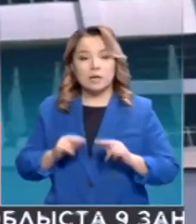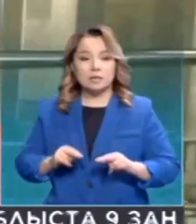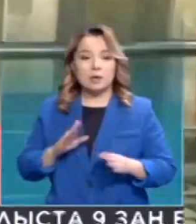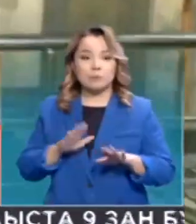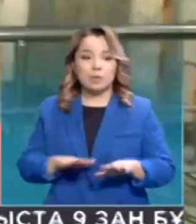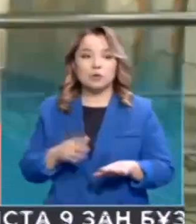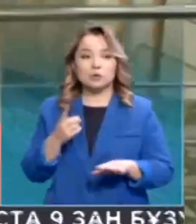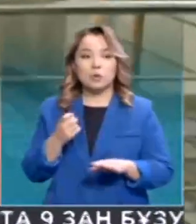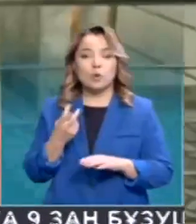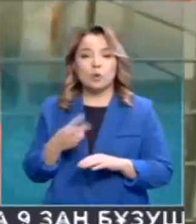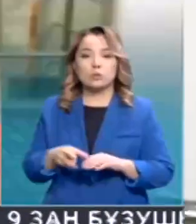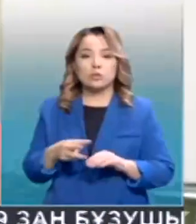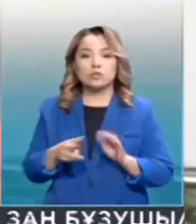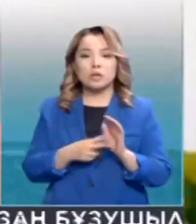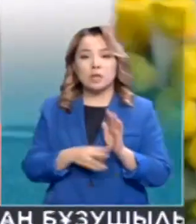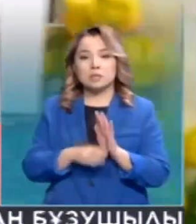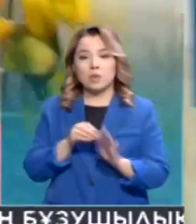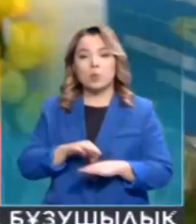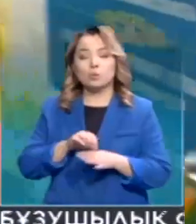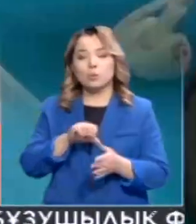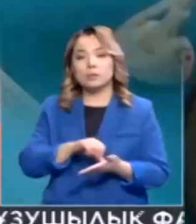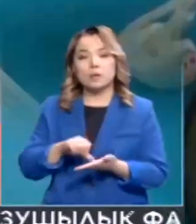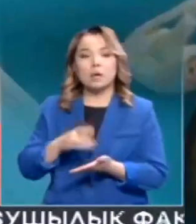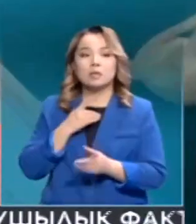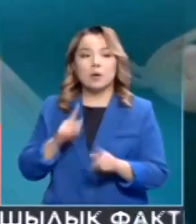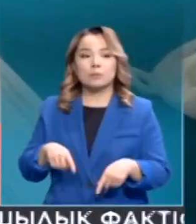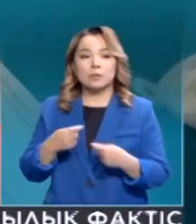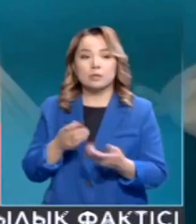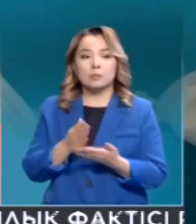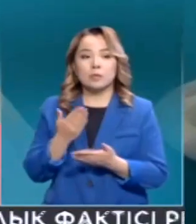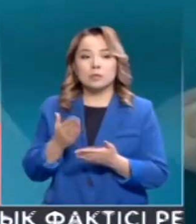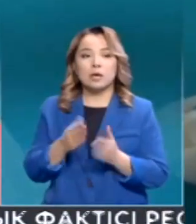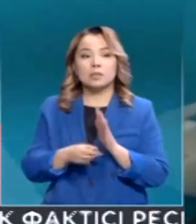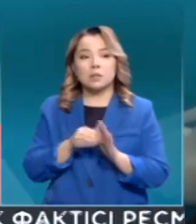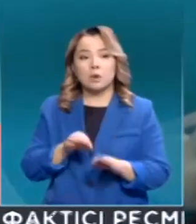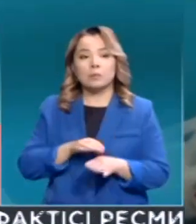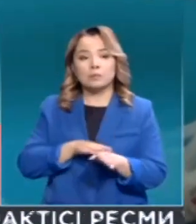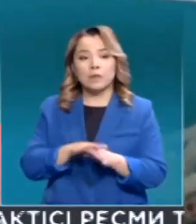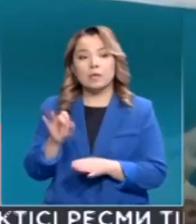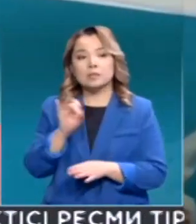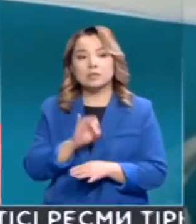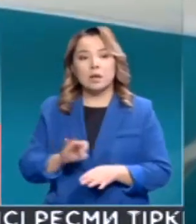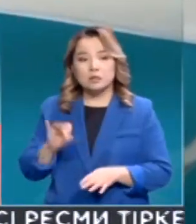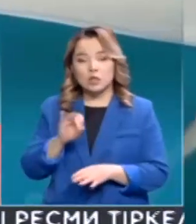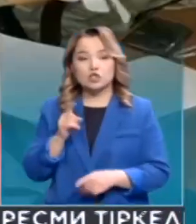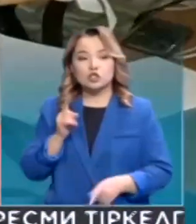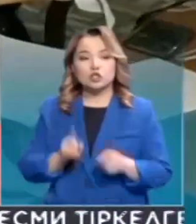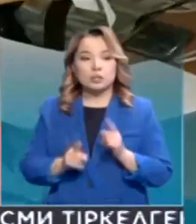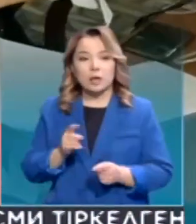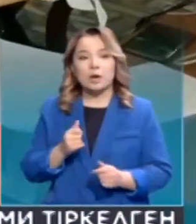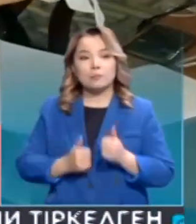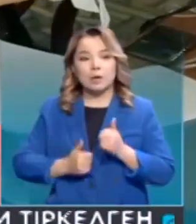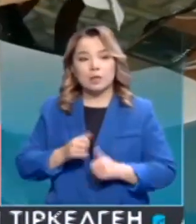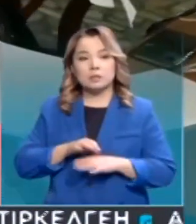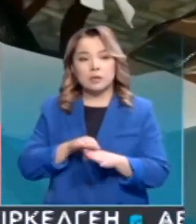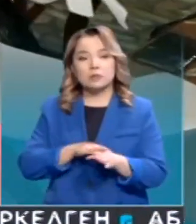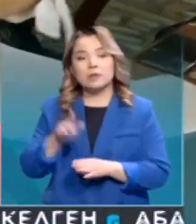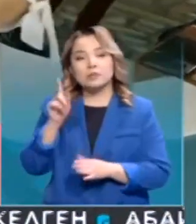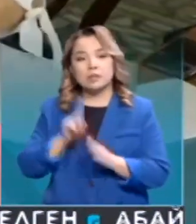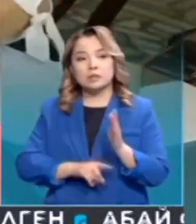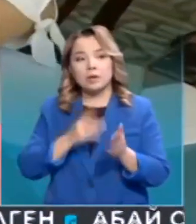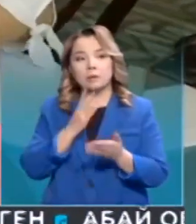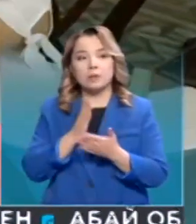нөмірі 137-ші сайлау учаскесінде дауыс берді. Ол саяси науқанда тарихи және шынайы бәсекелестік болады деген